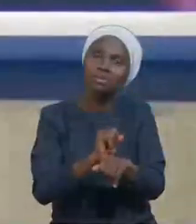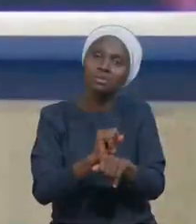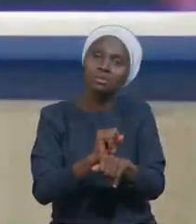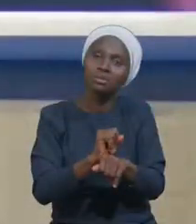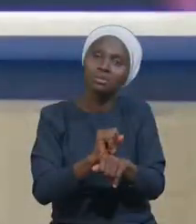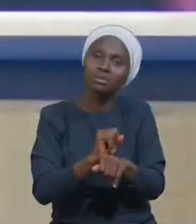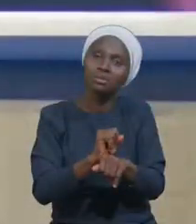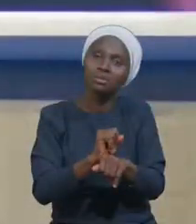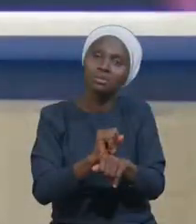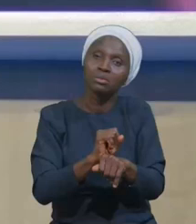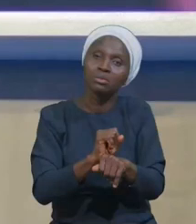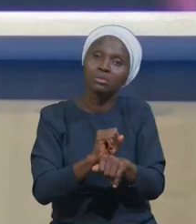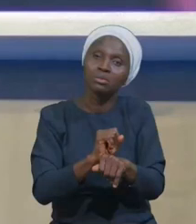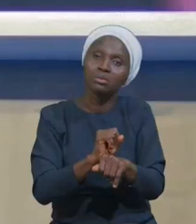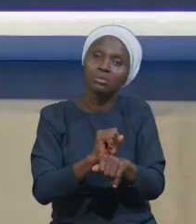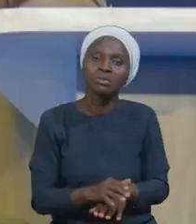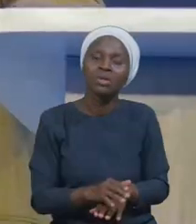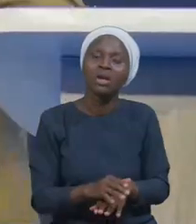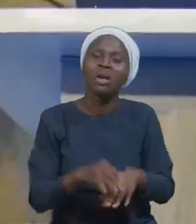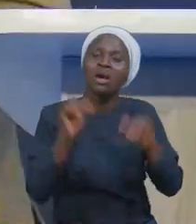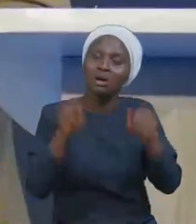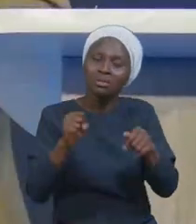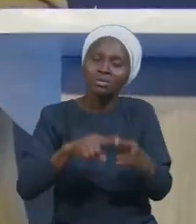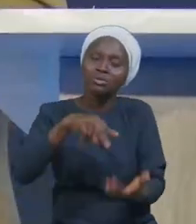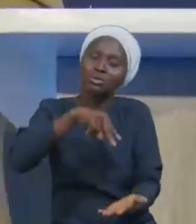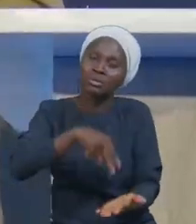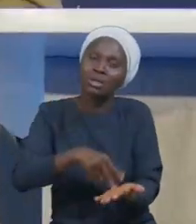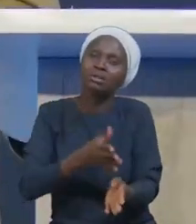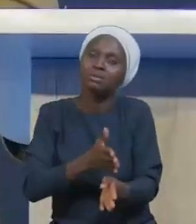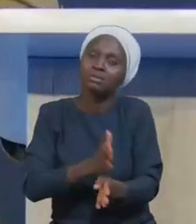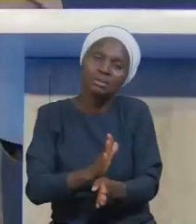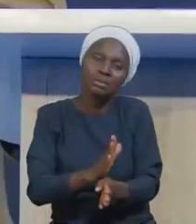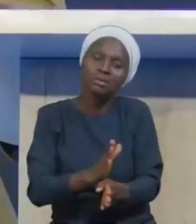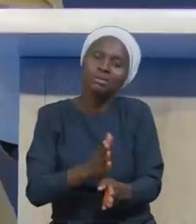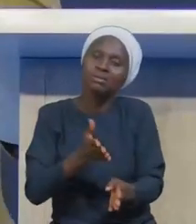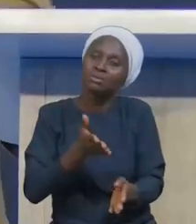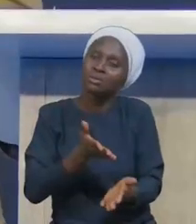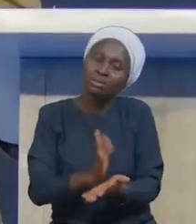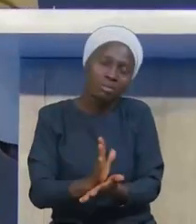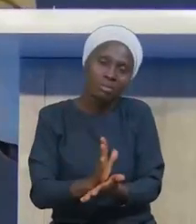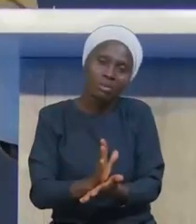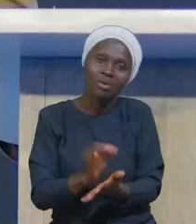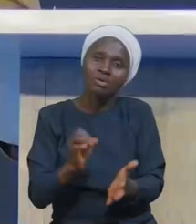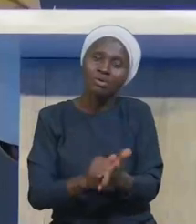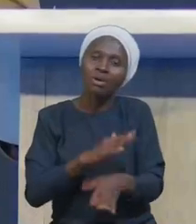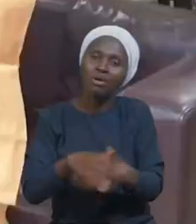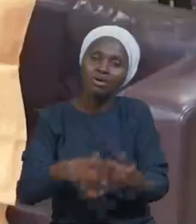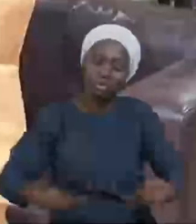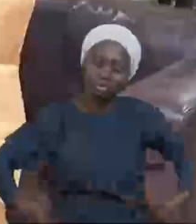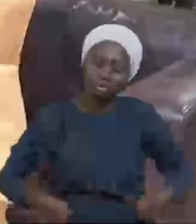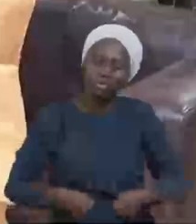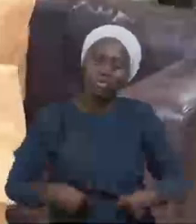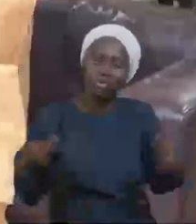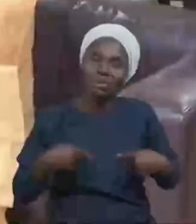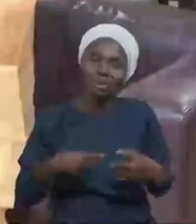pour pouvoir me lever, tenir droit avec les douleurs de la hanche disparue, que cela se produise, pour